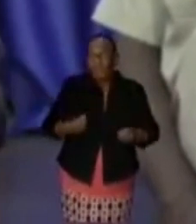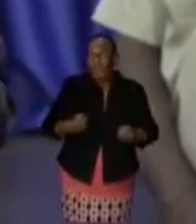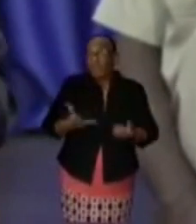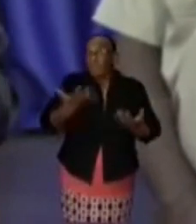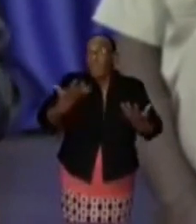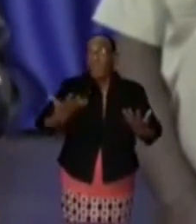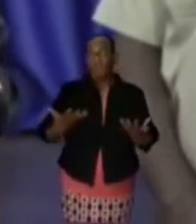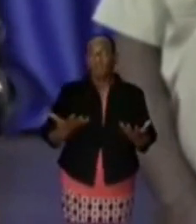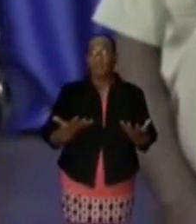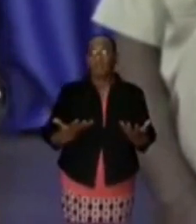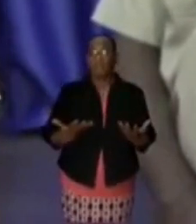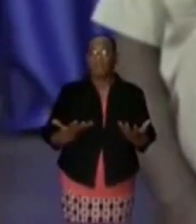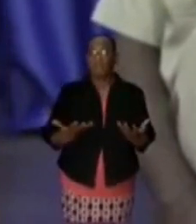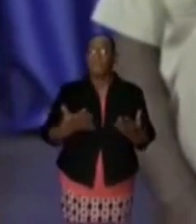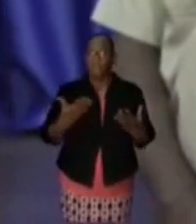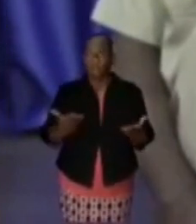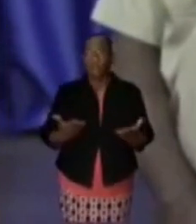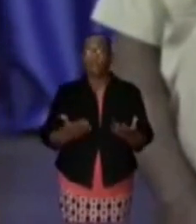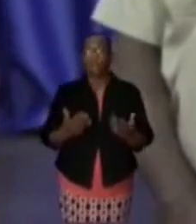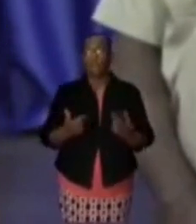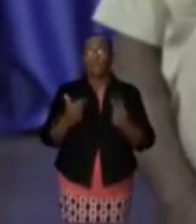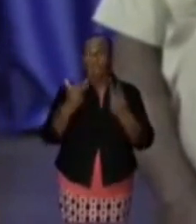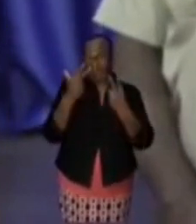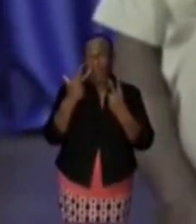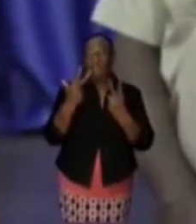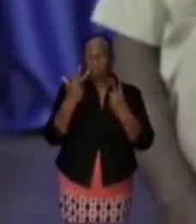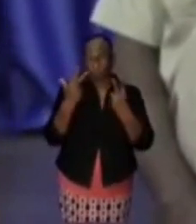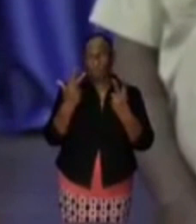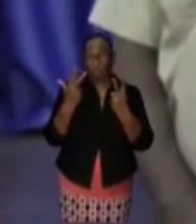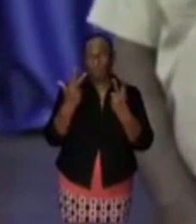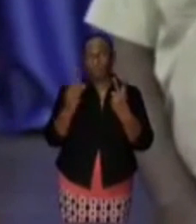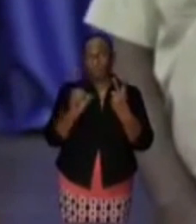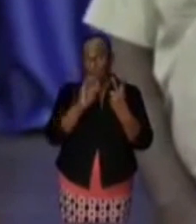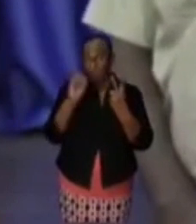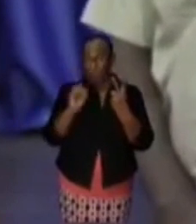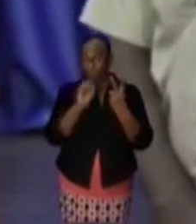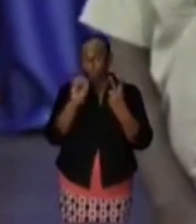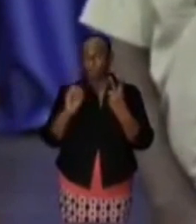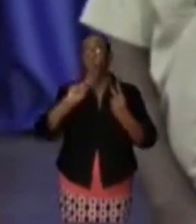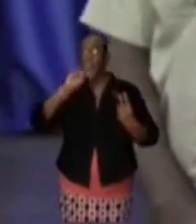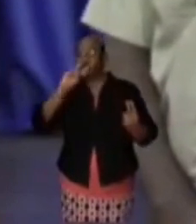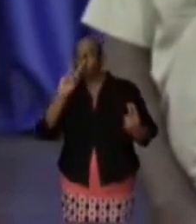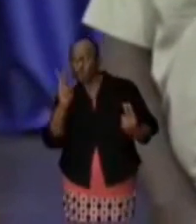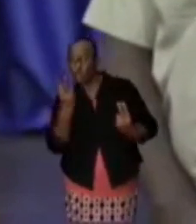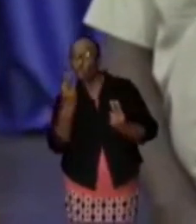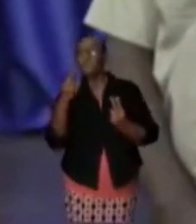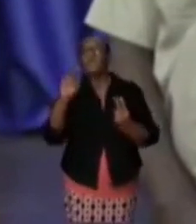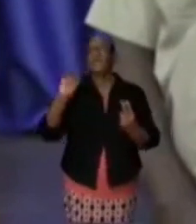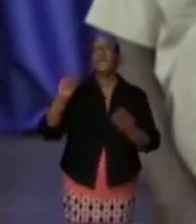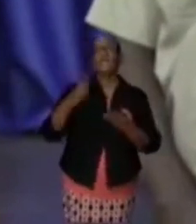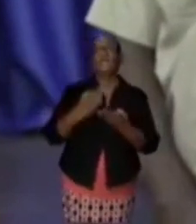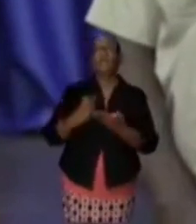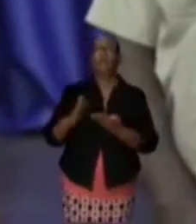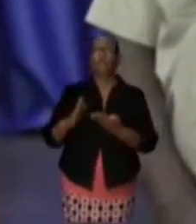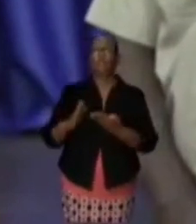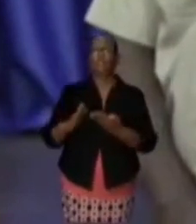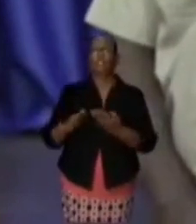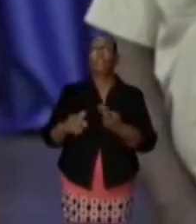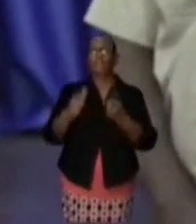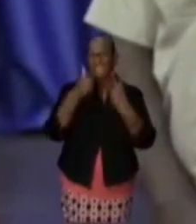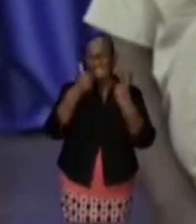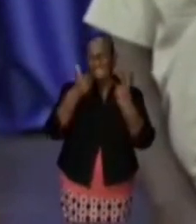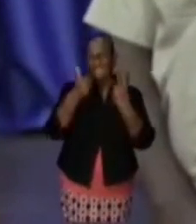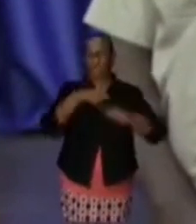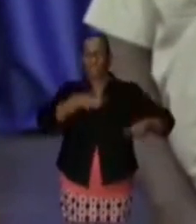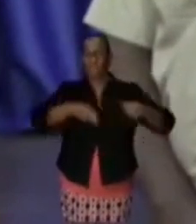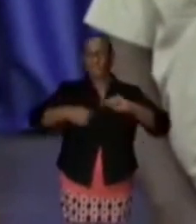wij op 28 oktober de tweede rente moeten aflossen van 26 miljoen